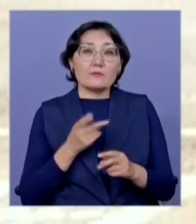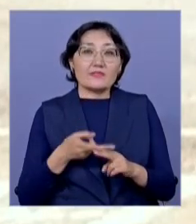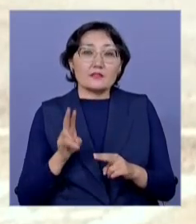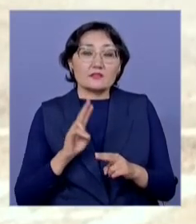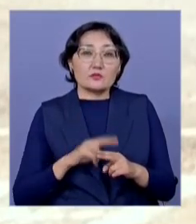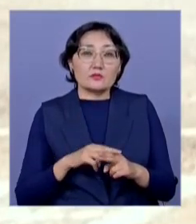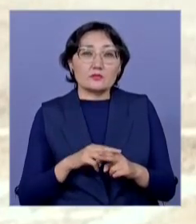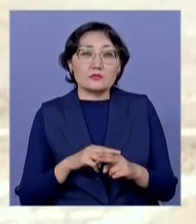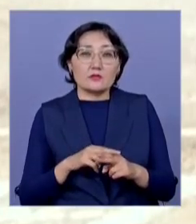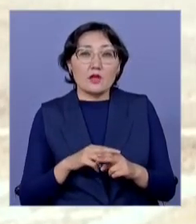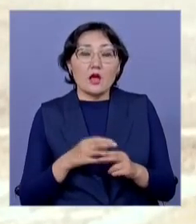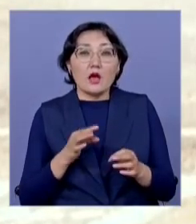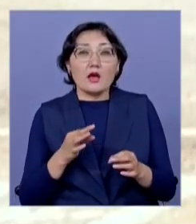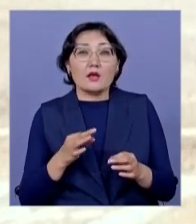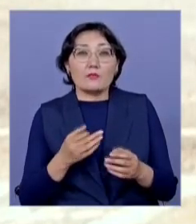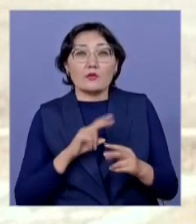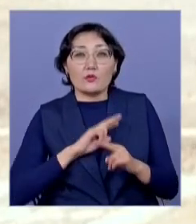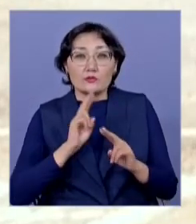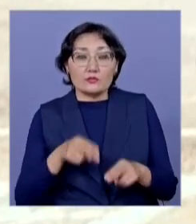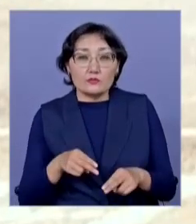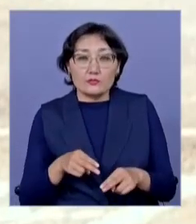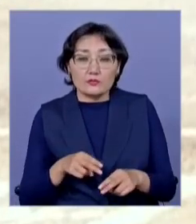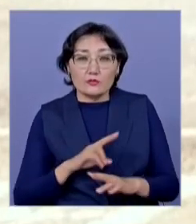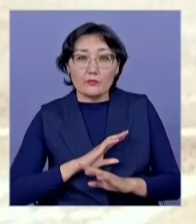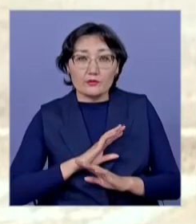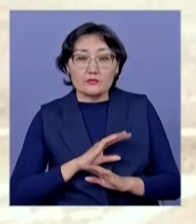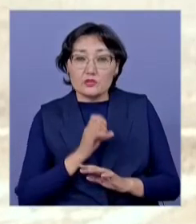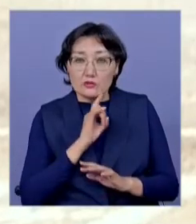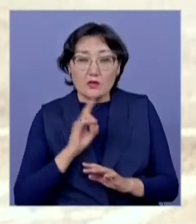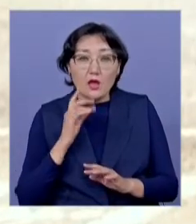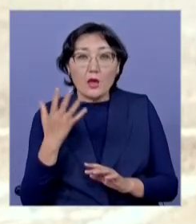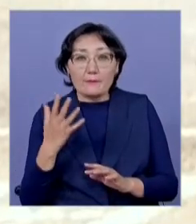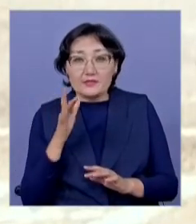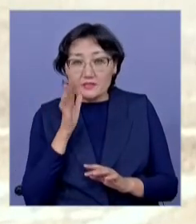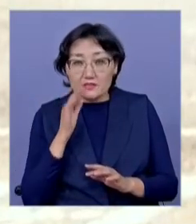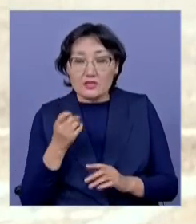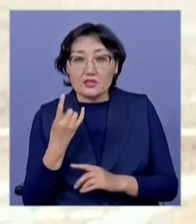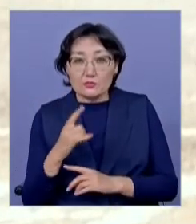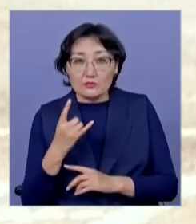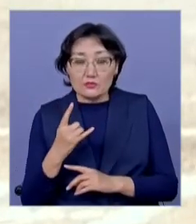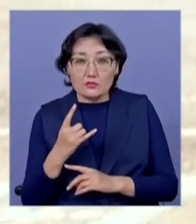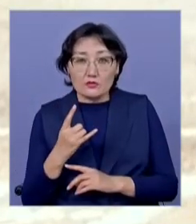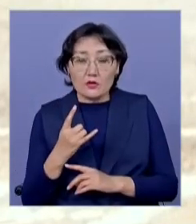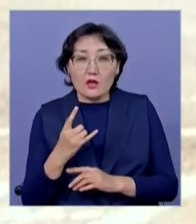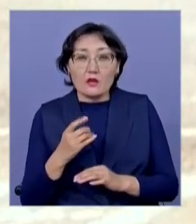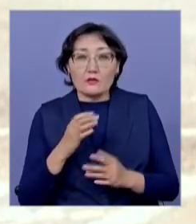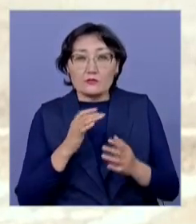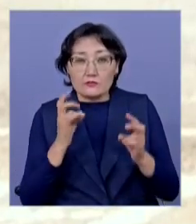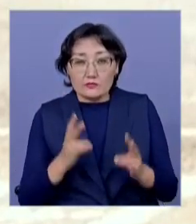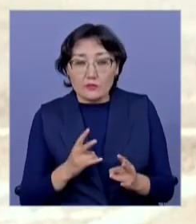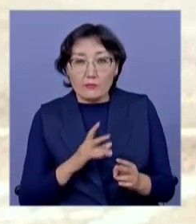которая от полученных травм скончалась на месте. А 5-летний ребенок с ранениями